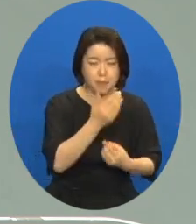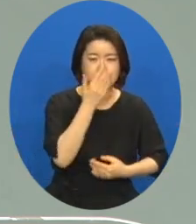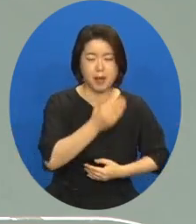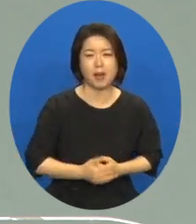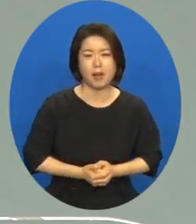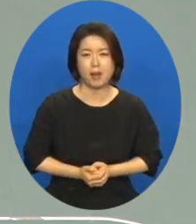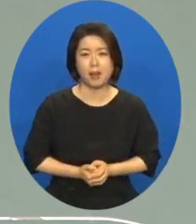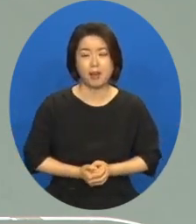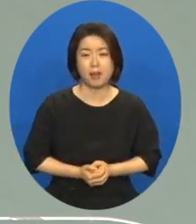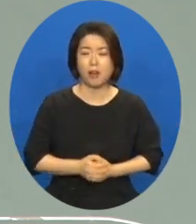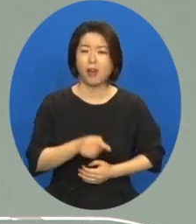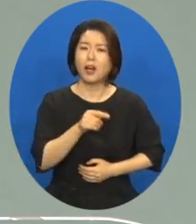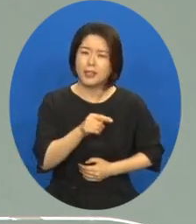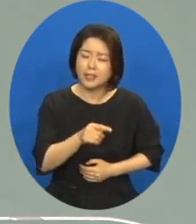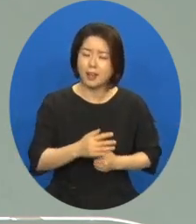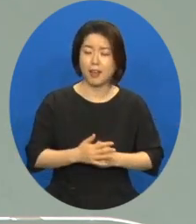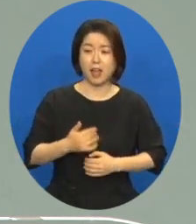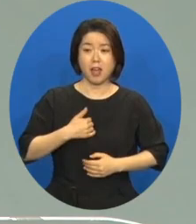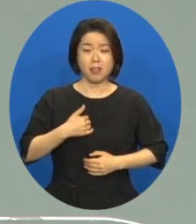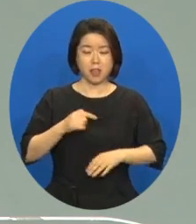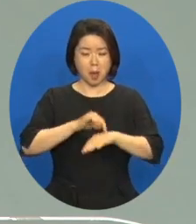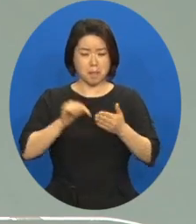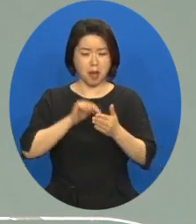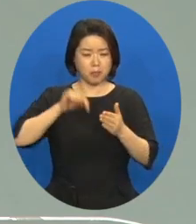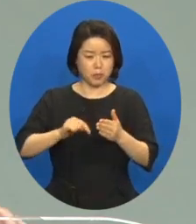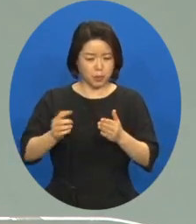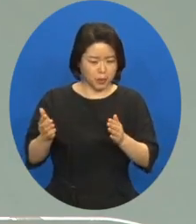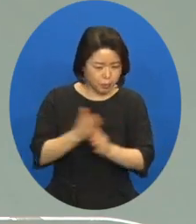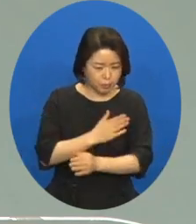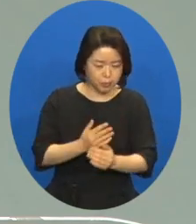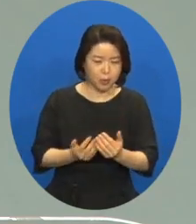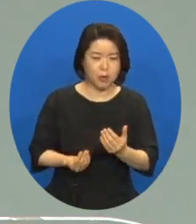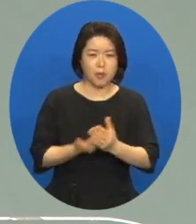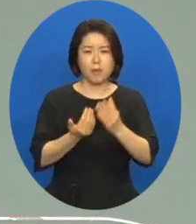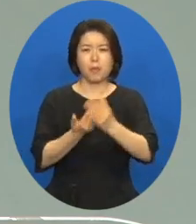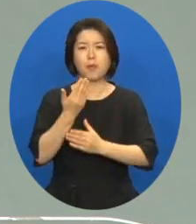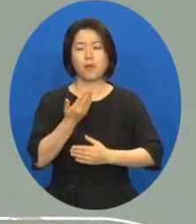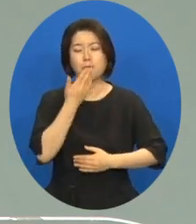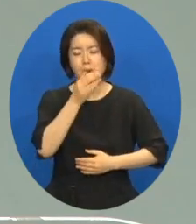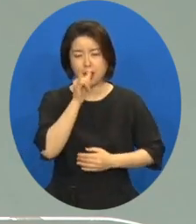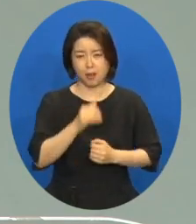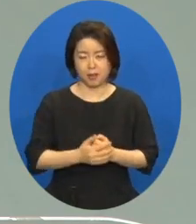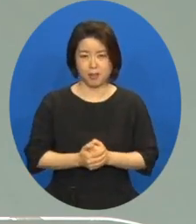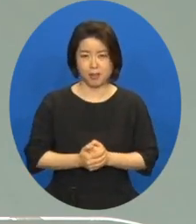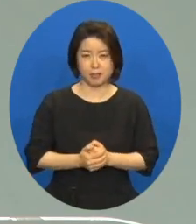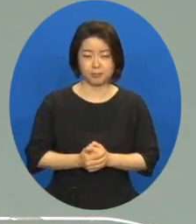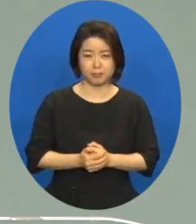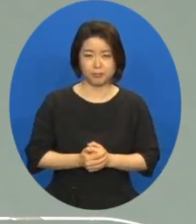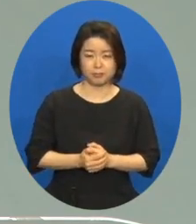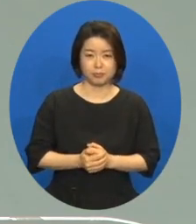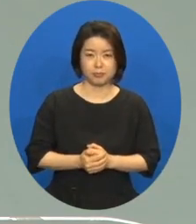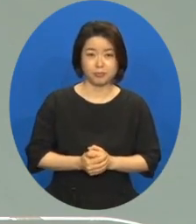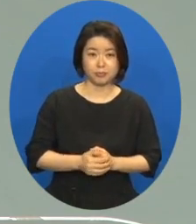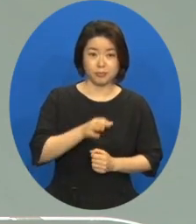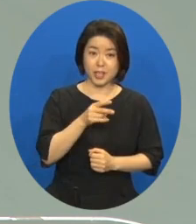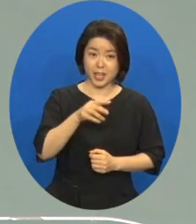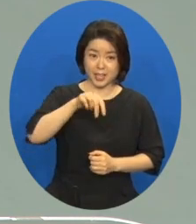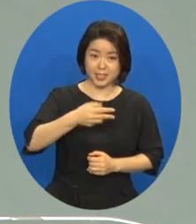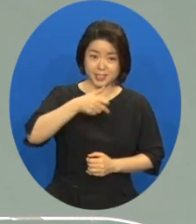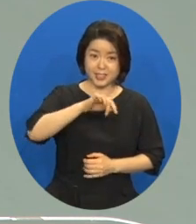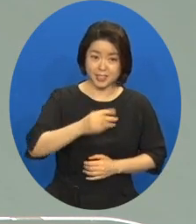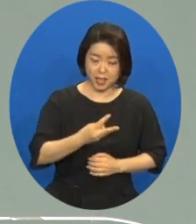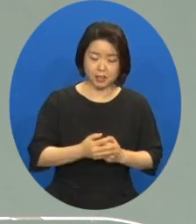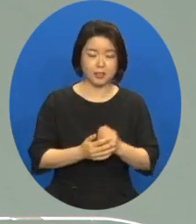정말 놀라운 일이에요. 그게 마음으로 일어나는 거예요. 에스겔서 36장 26절에 보면 또